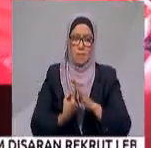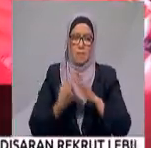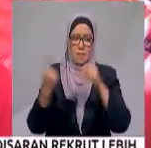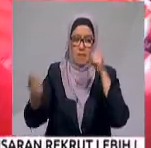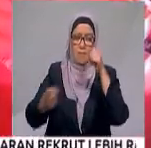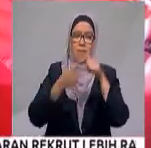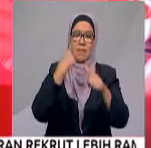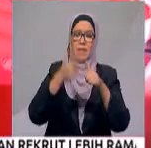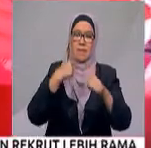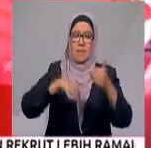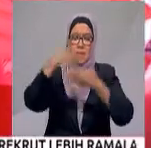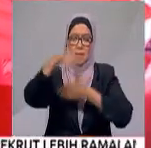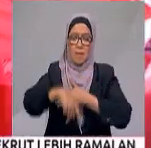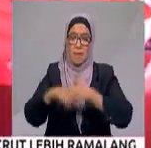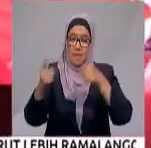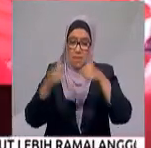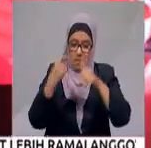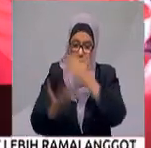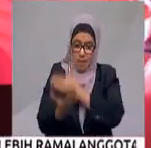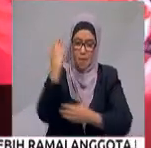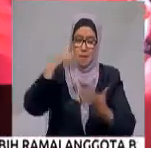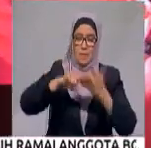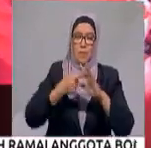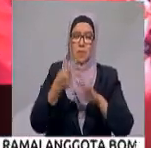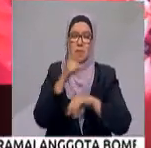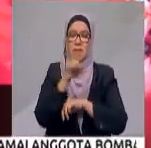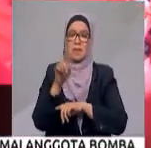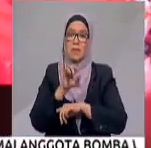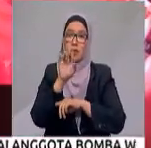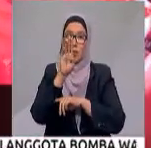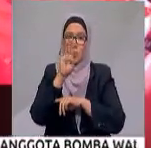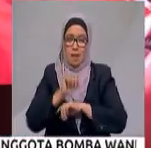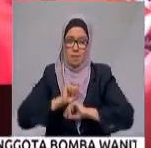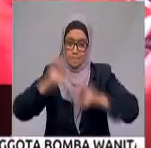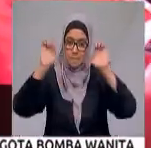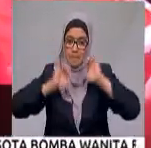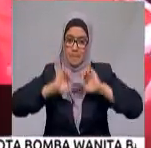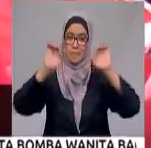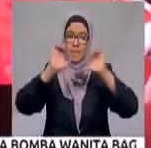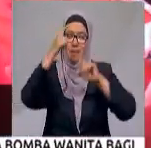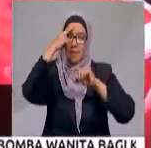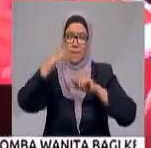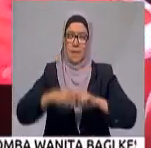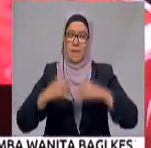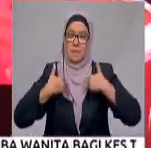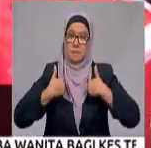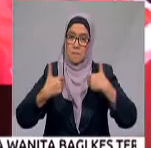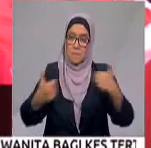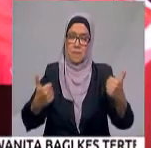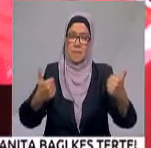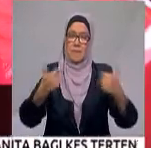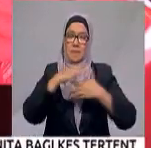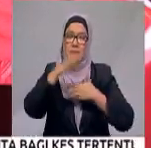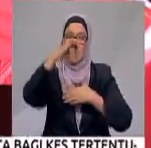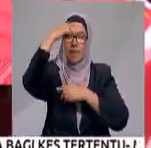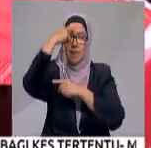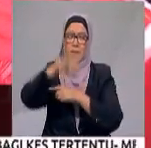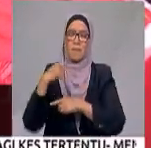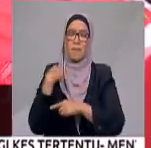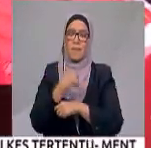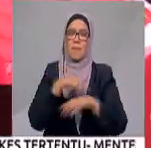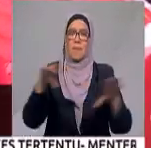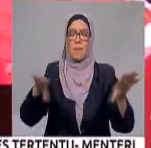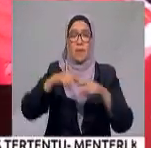buat adalah Zumba. Tentu saja untuk menyehatkan jasmani kita dan juga untuk sehatkan rohani kita dengan mengadakan